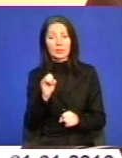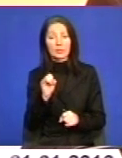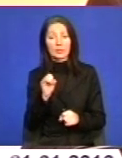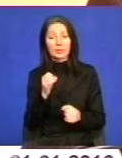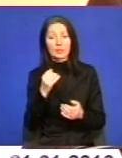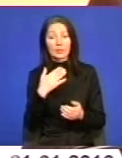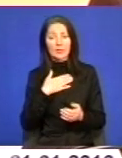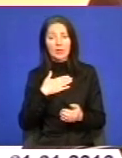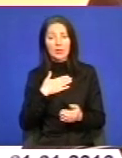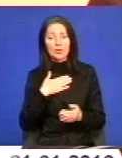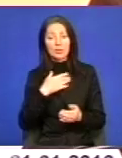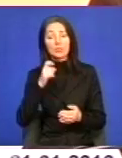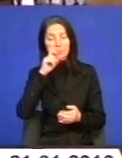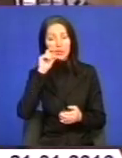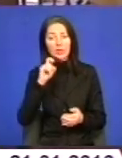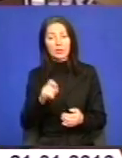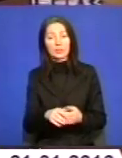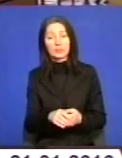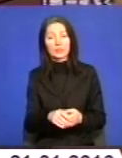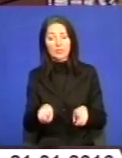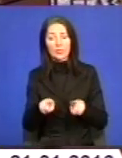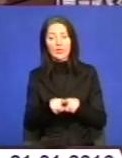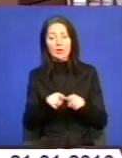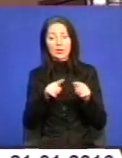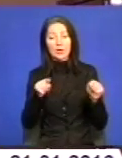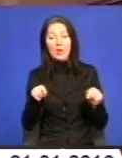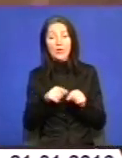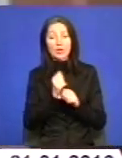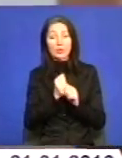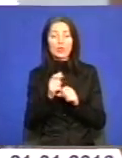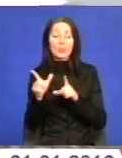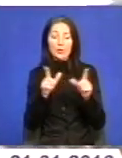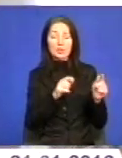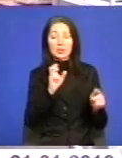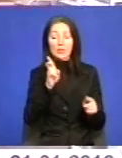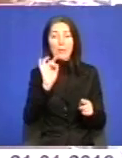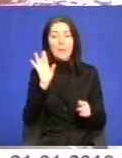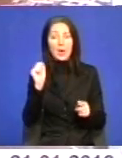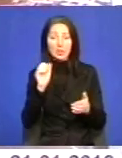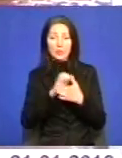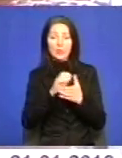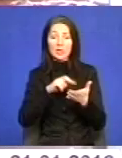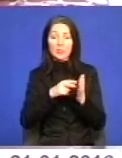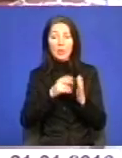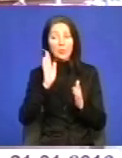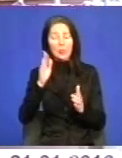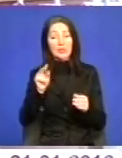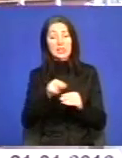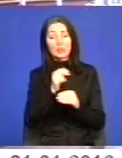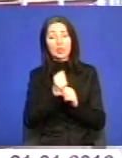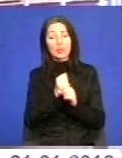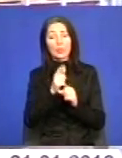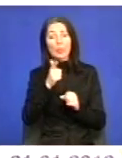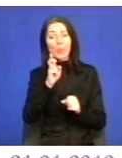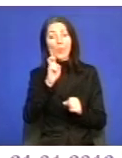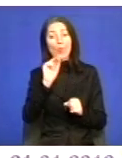на нашу Україну. Також в рамках робочої поїздки Степан Барна ознайомився з планом майбутніх ремонтних робіт в Бучацькій